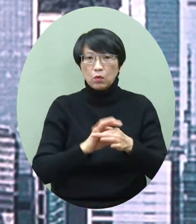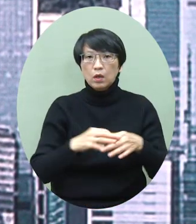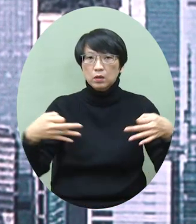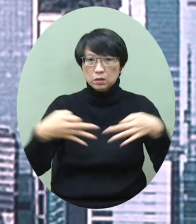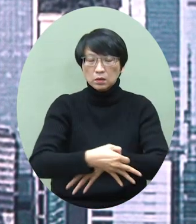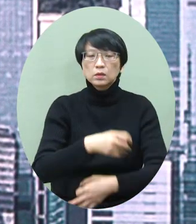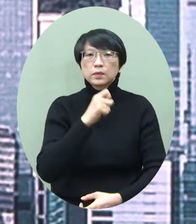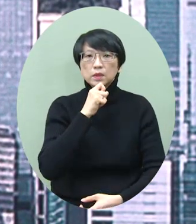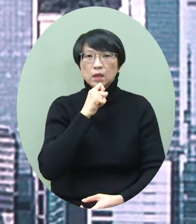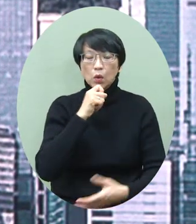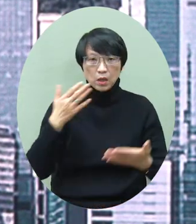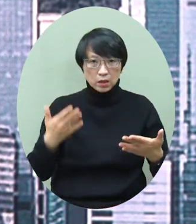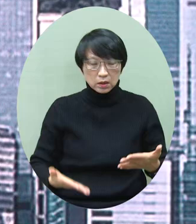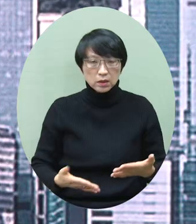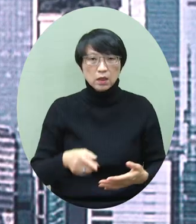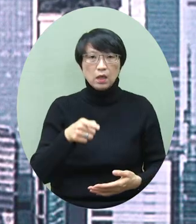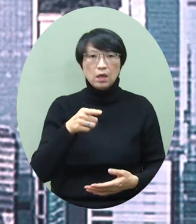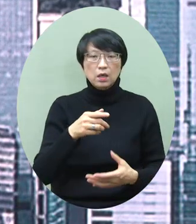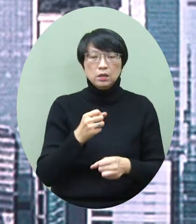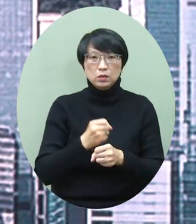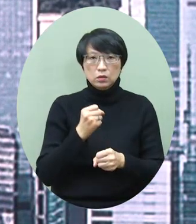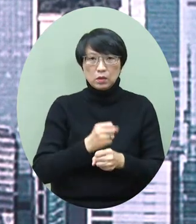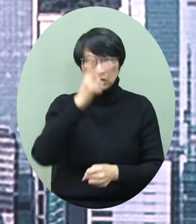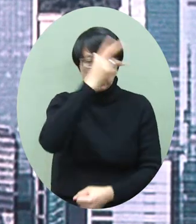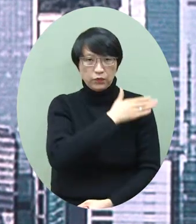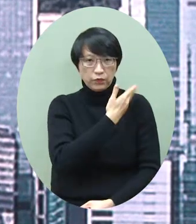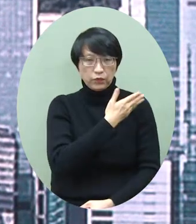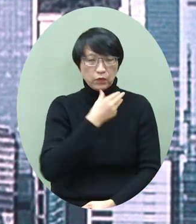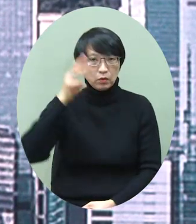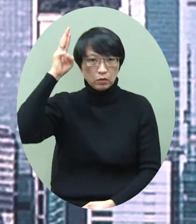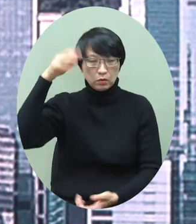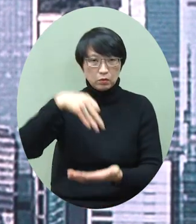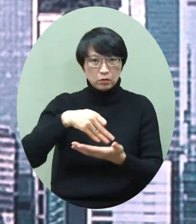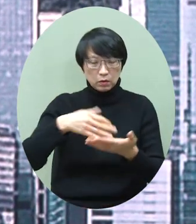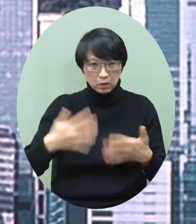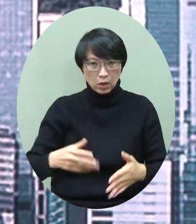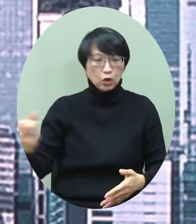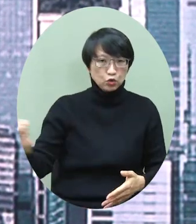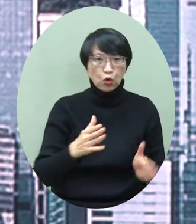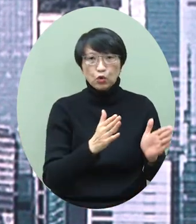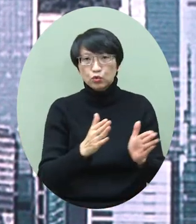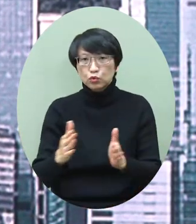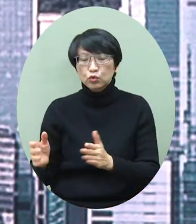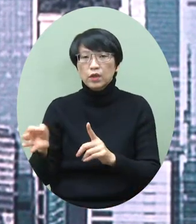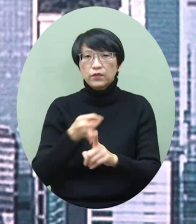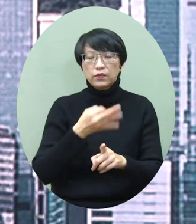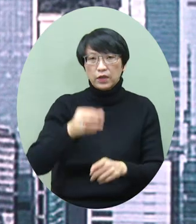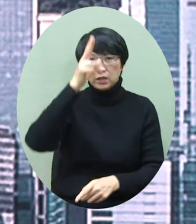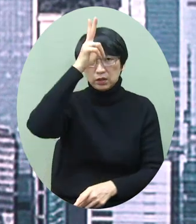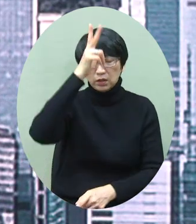喺完成咗喺現職公務員啊呢一個簽署聲明安排之後咧，就再處理。因為嗰個相對